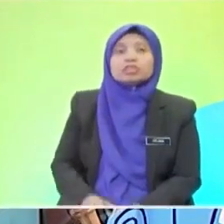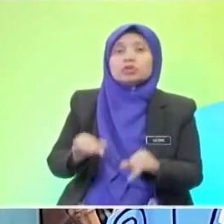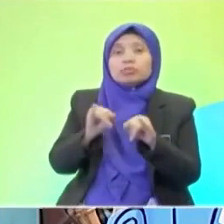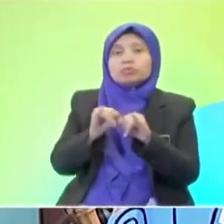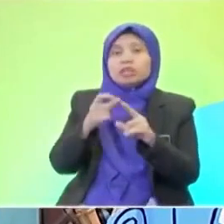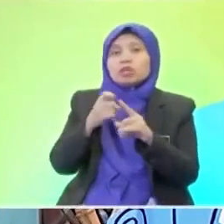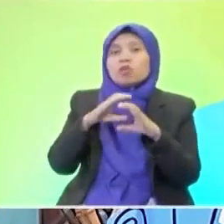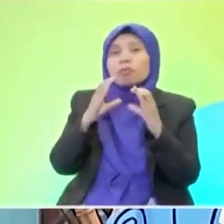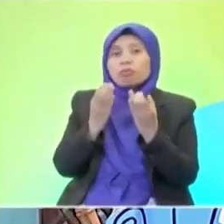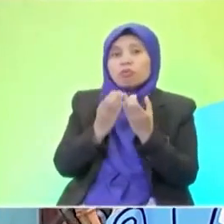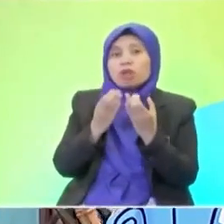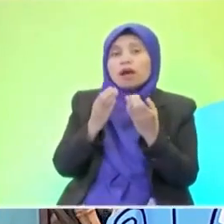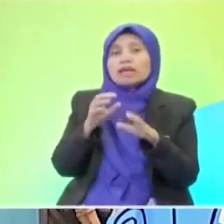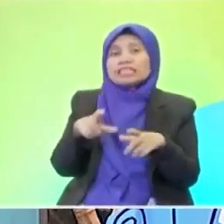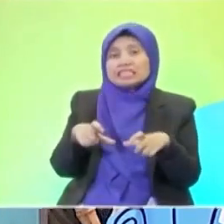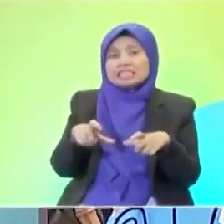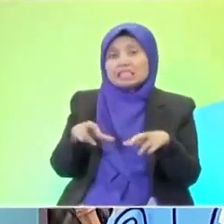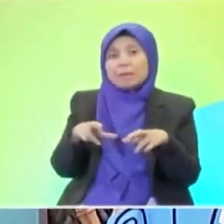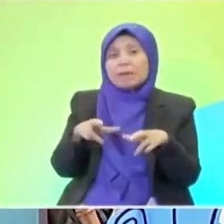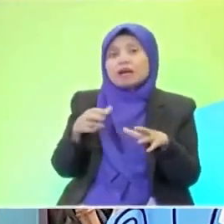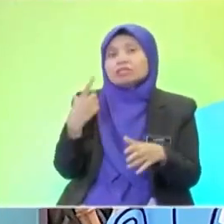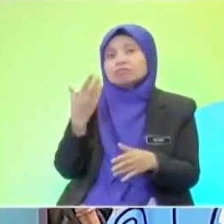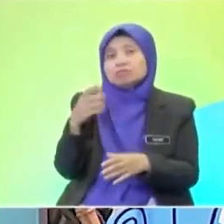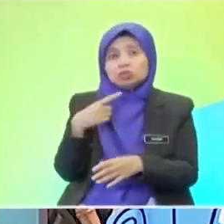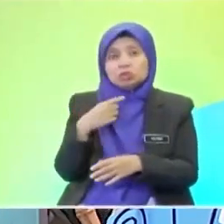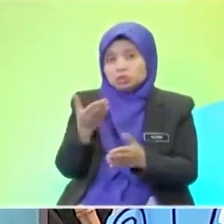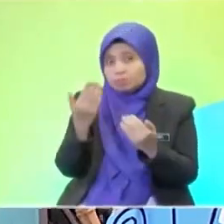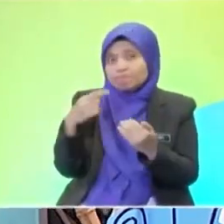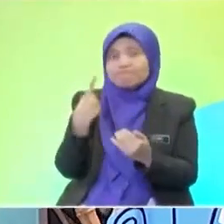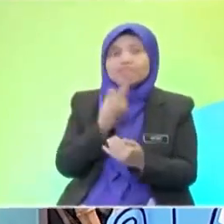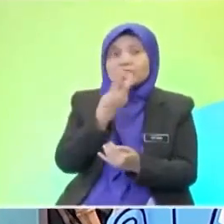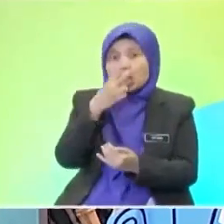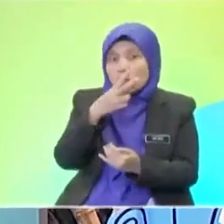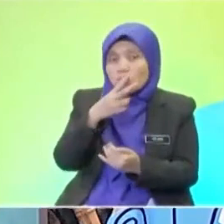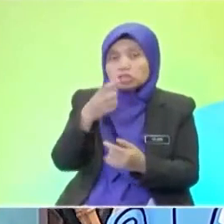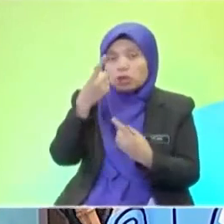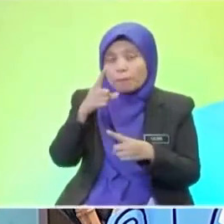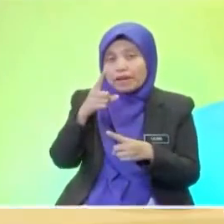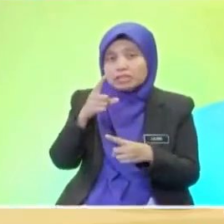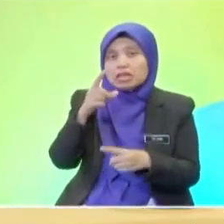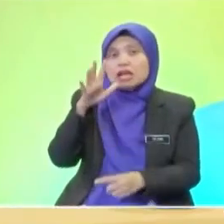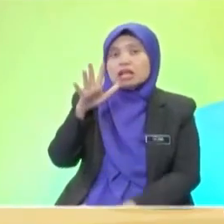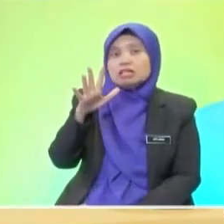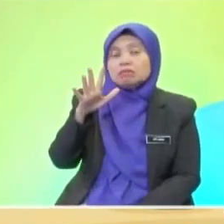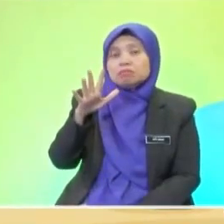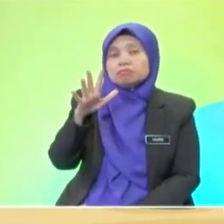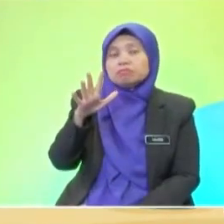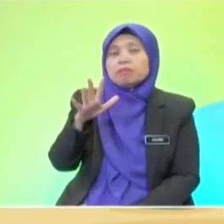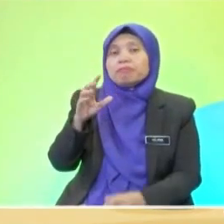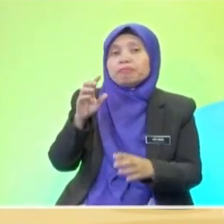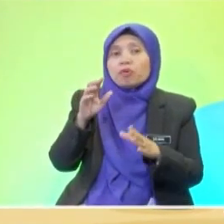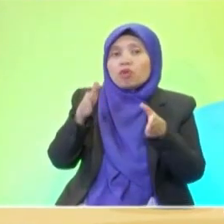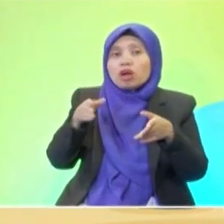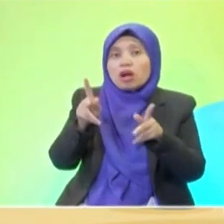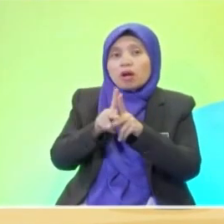dari kumpulan ketam Mari sama-sama kita simak jawaban mereka 5 Ada apa di kampung yang membawa